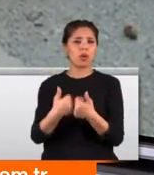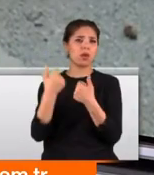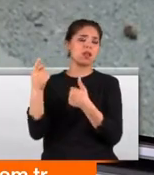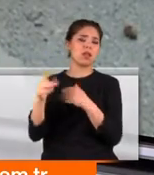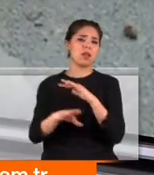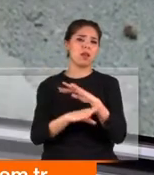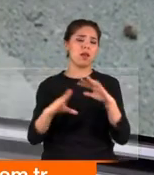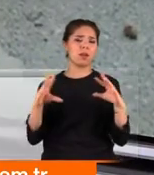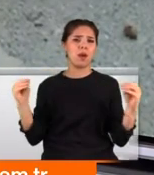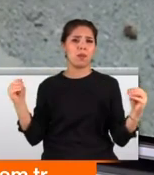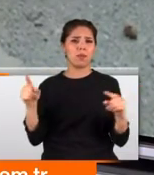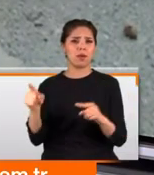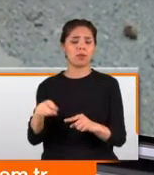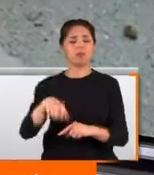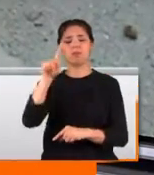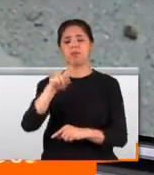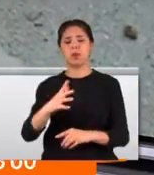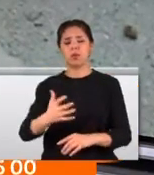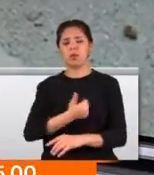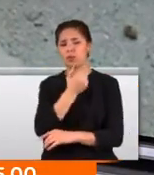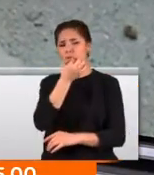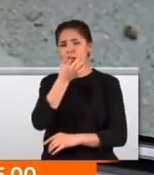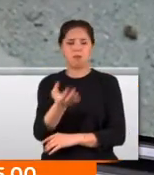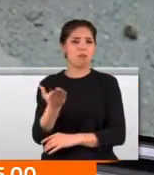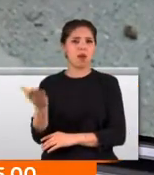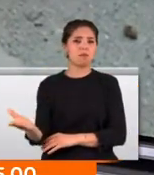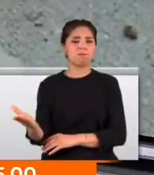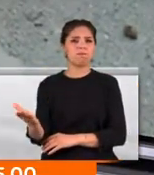kazada hayatını kaybetti. Bugünün en can yakıcı haberlerinden biriydi.